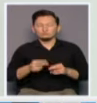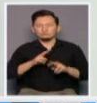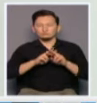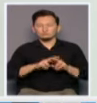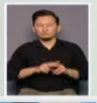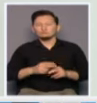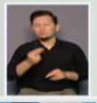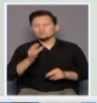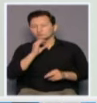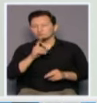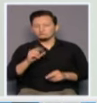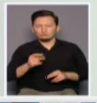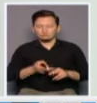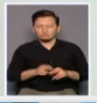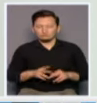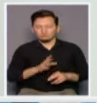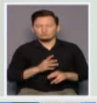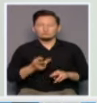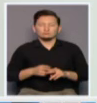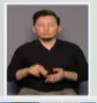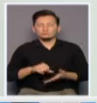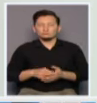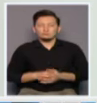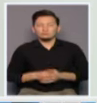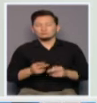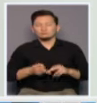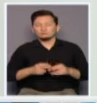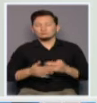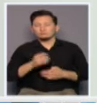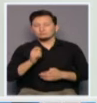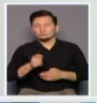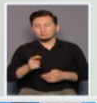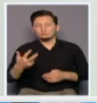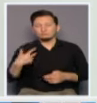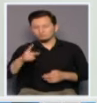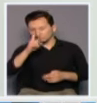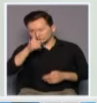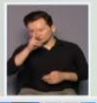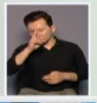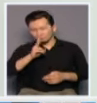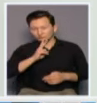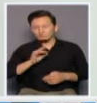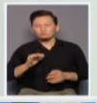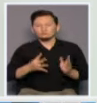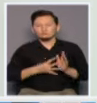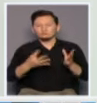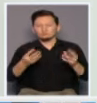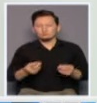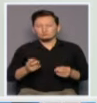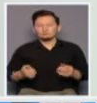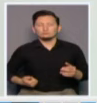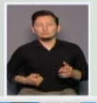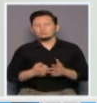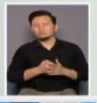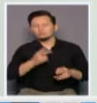за 1 день ограничения свободы определить Ташлыкову Андрею Владимировичу наказание в виде ограничения свободы сроком 1 год 2 месяца 9 дней с пожизненным лишением